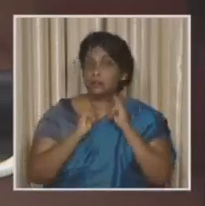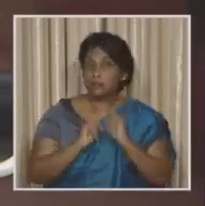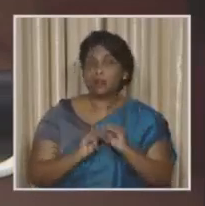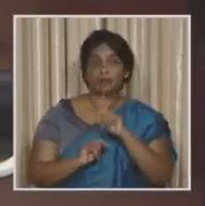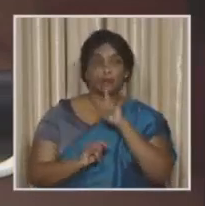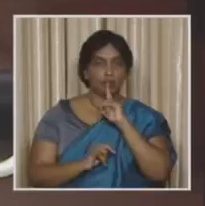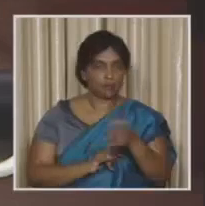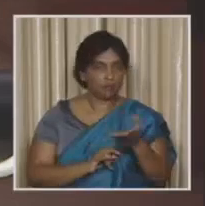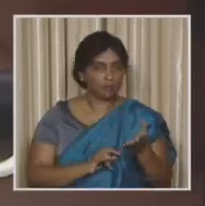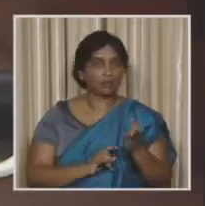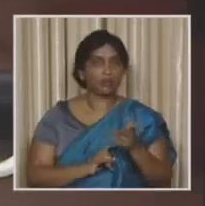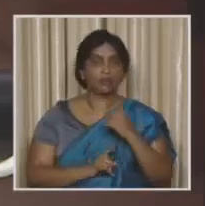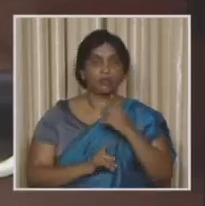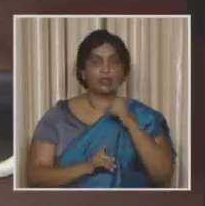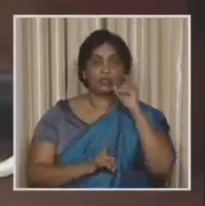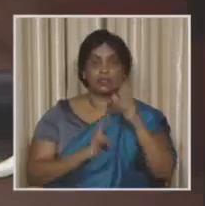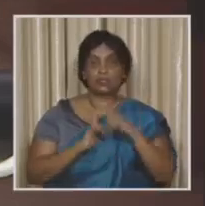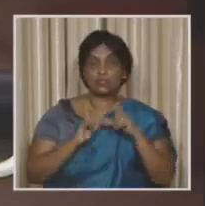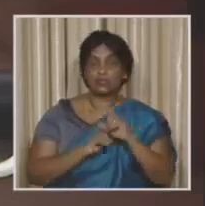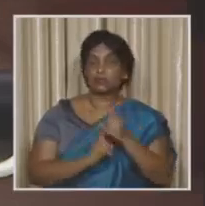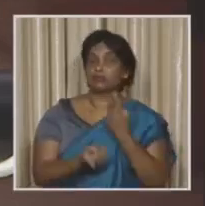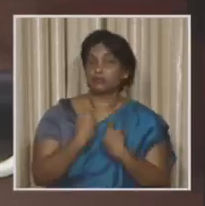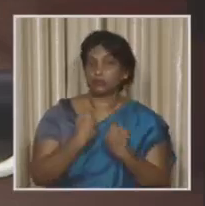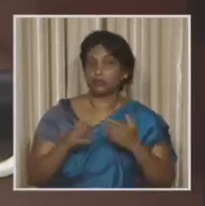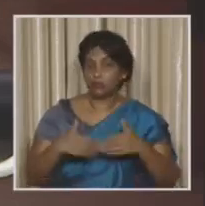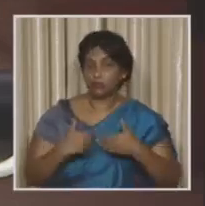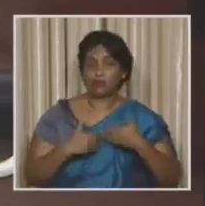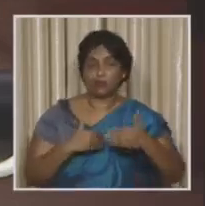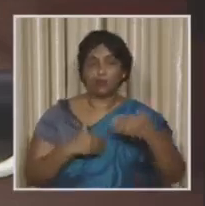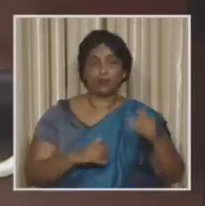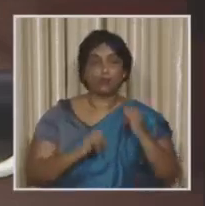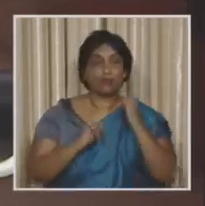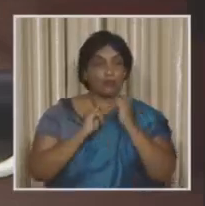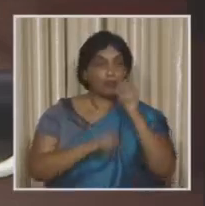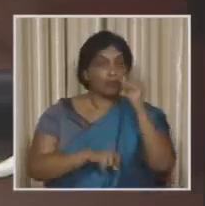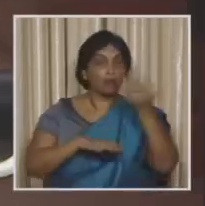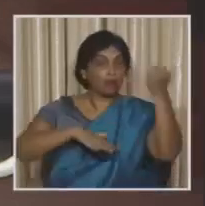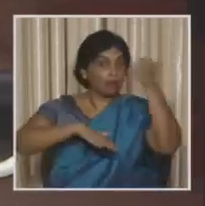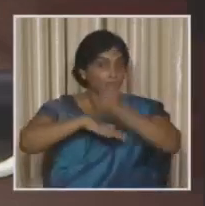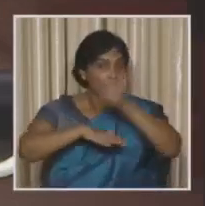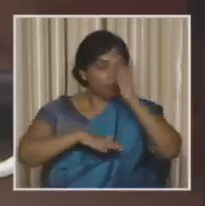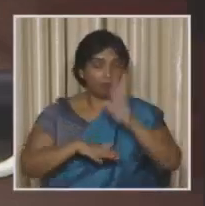අපරාධ චෝදනා තිබෙන අපරාධ පරීක්ෂණ විසින් පරීක්ෂණ කරමින් තිබෙන චූදිතයා මුළුසුන දරන.